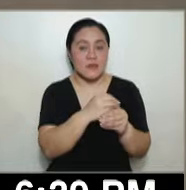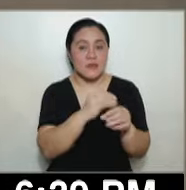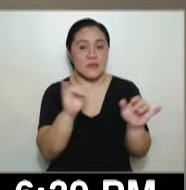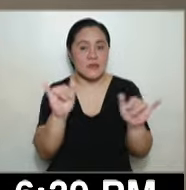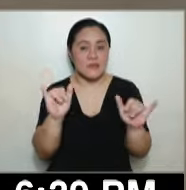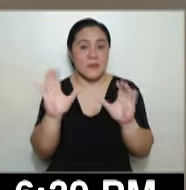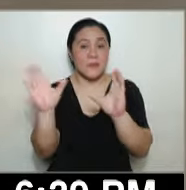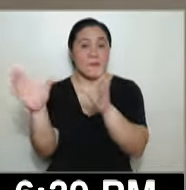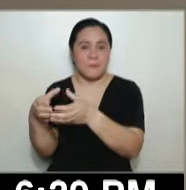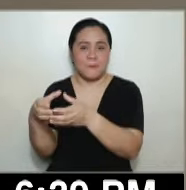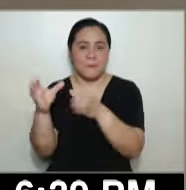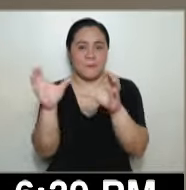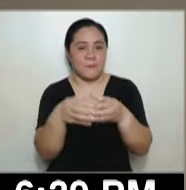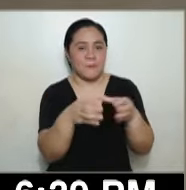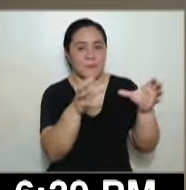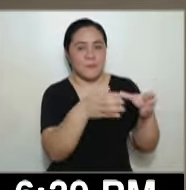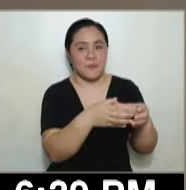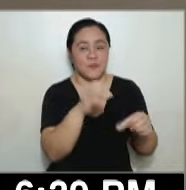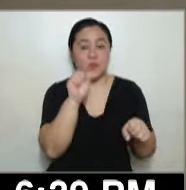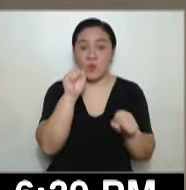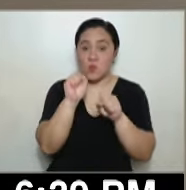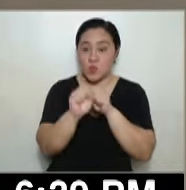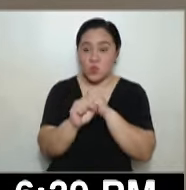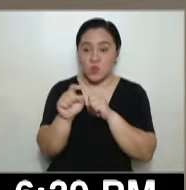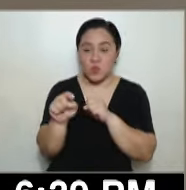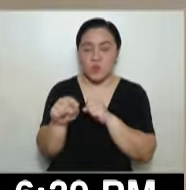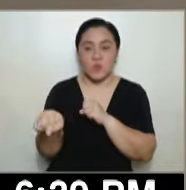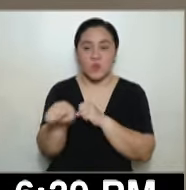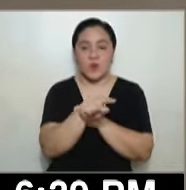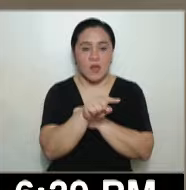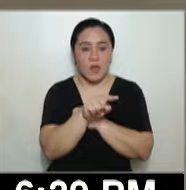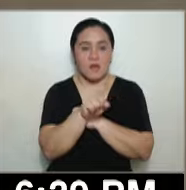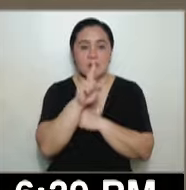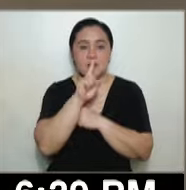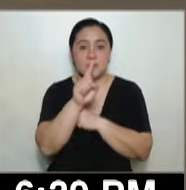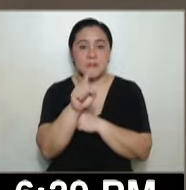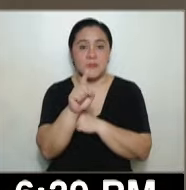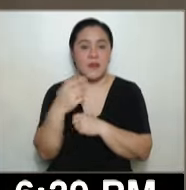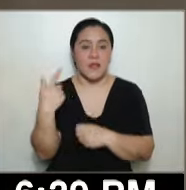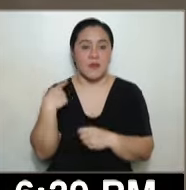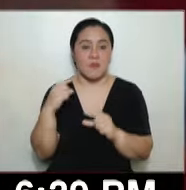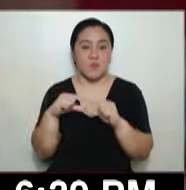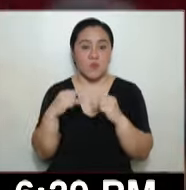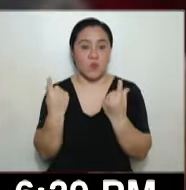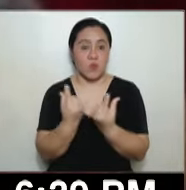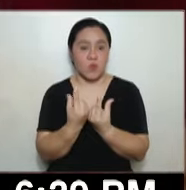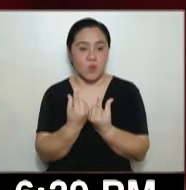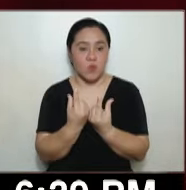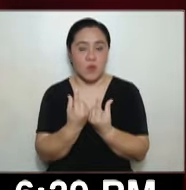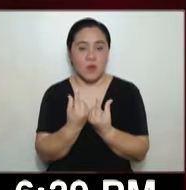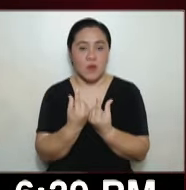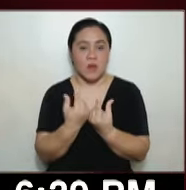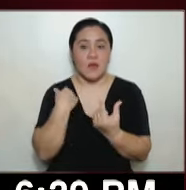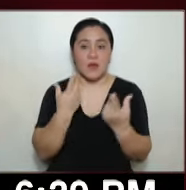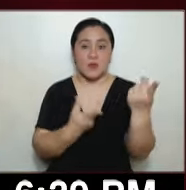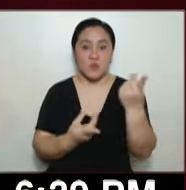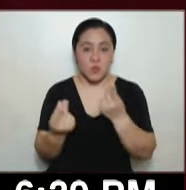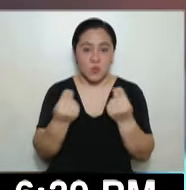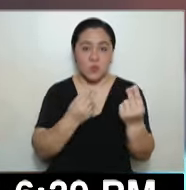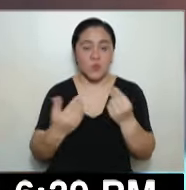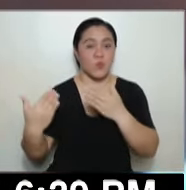parties. Ngunit dahil mahina ang ating mga partido, yung pong function na yan ay ginagampanan ng mga